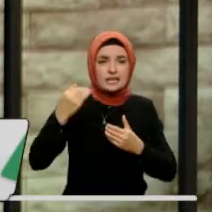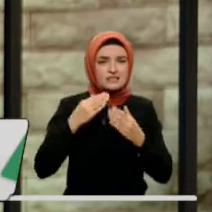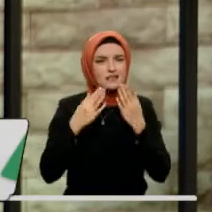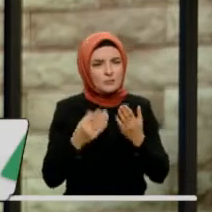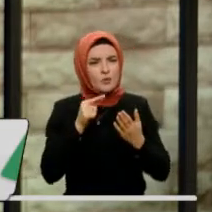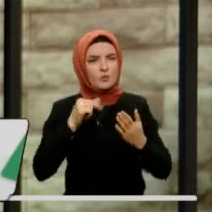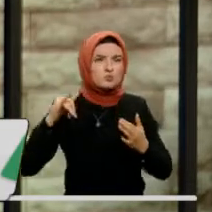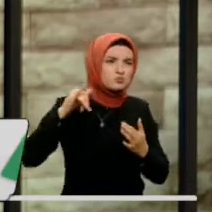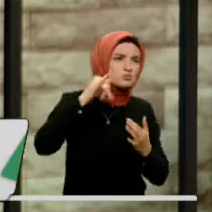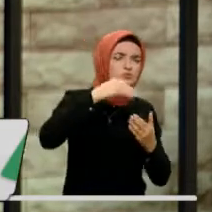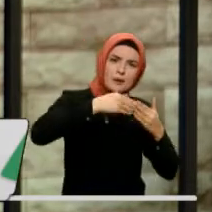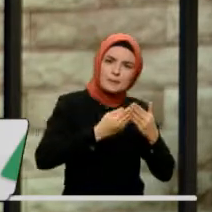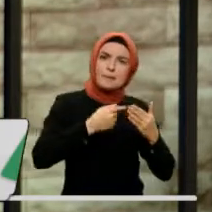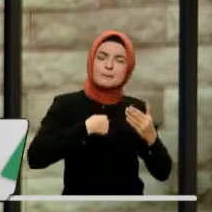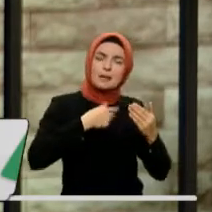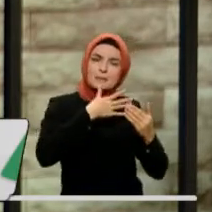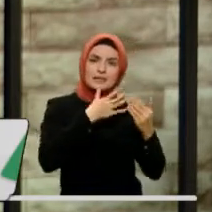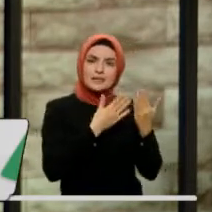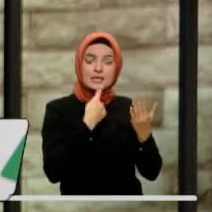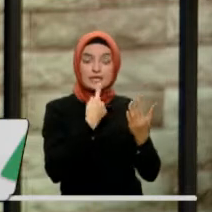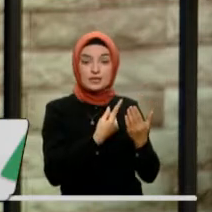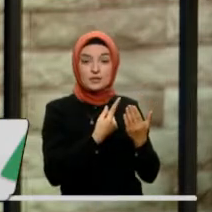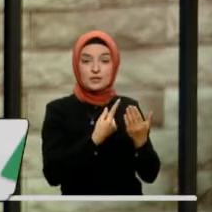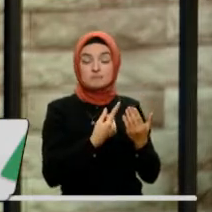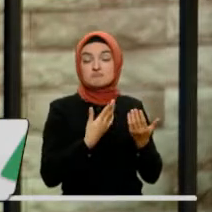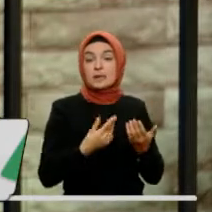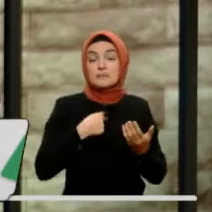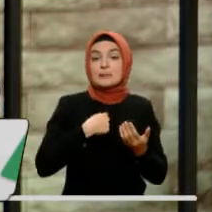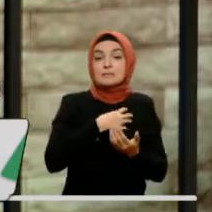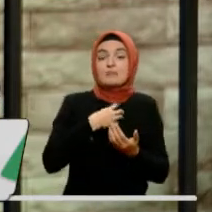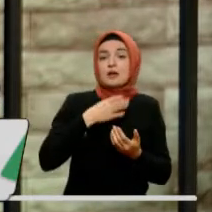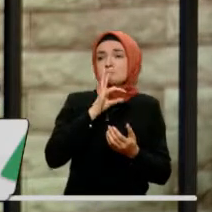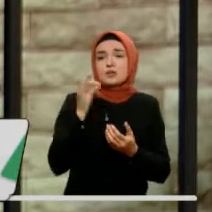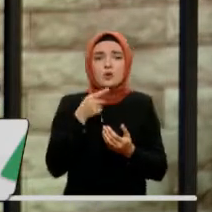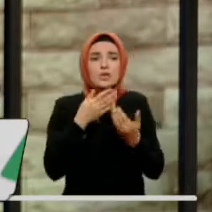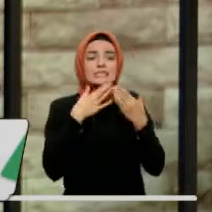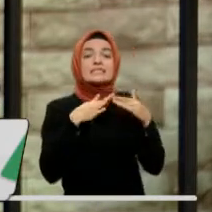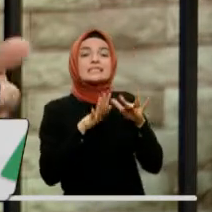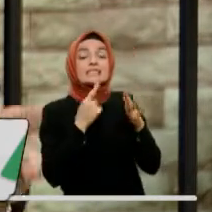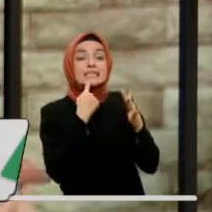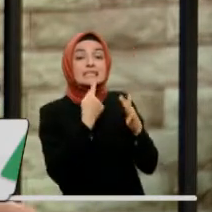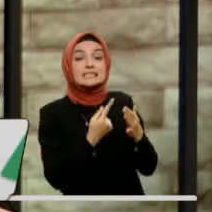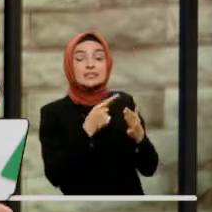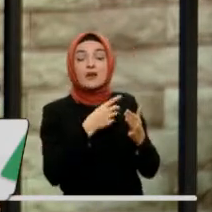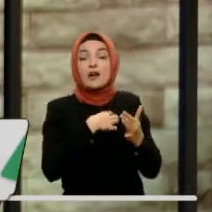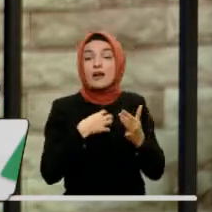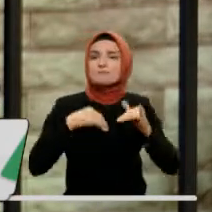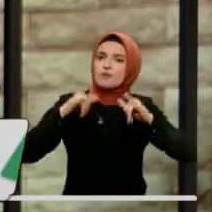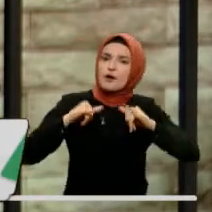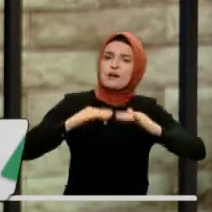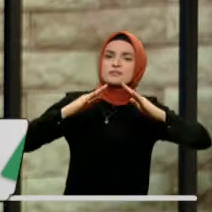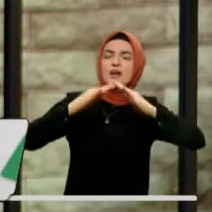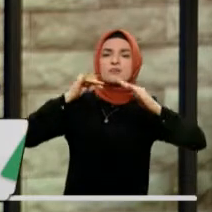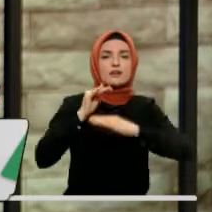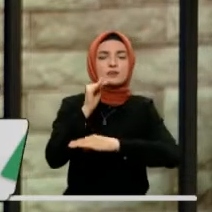uçak biletinin gidiş ve dönüşünü ben bileyim, yani ona göre gelsin. Ya benim annem hiç öyle değildir. Şimdi ne bilsin delikanlı? Annesiyle aynı evde yaşıyor. Yeni